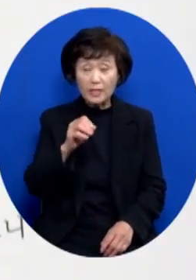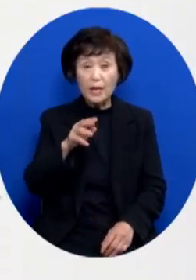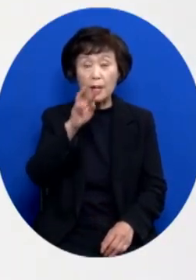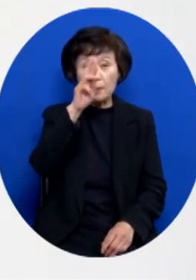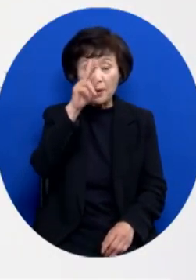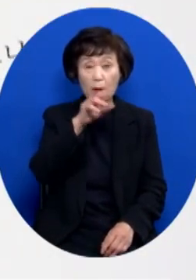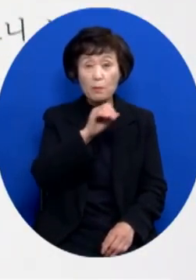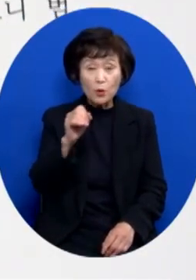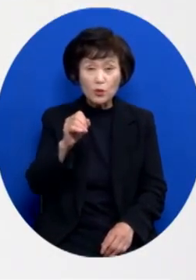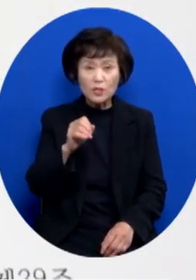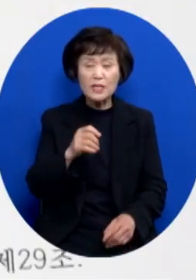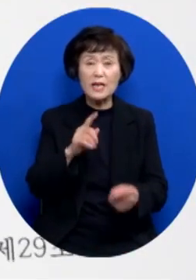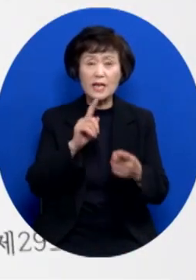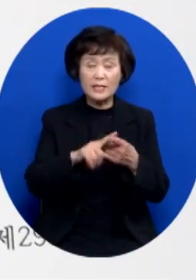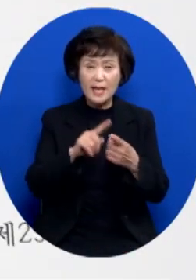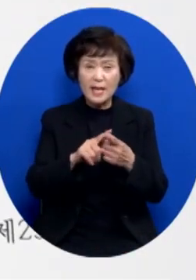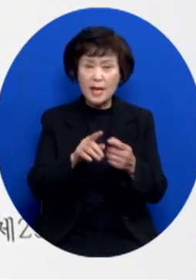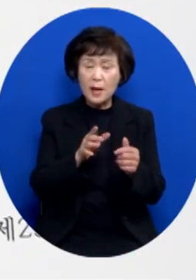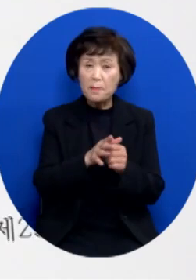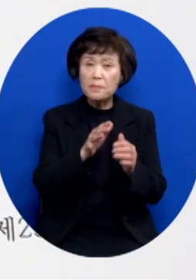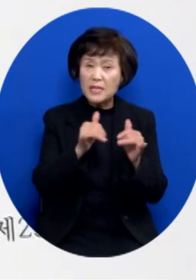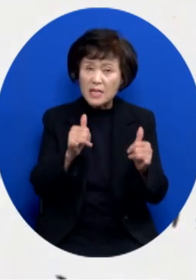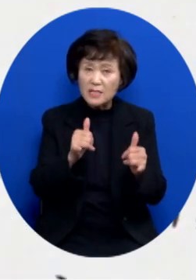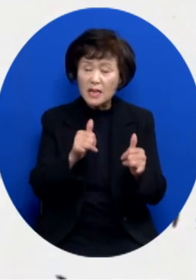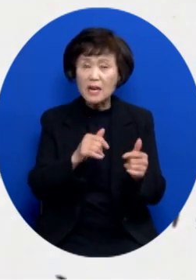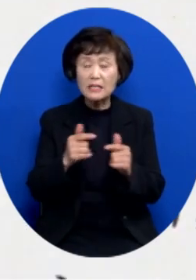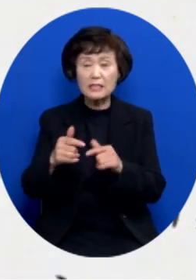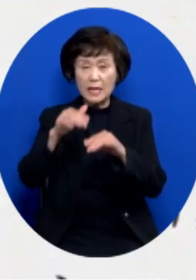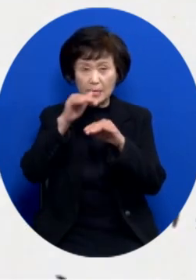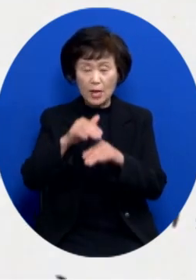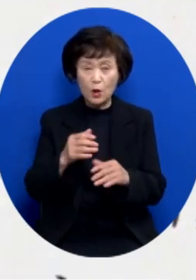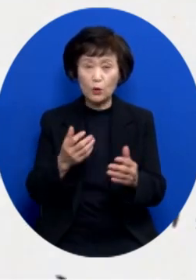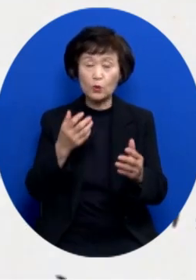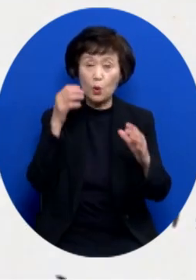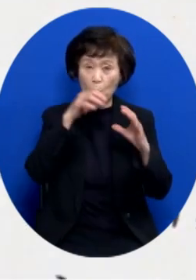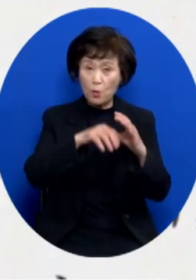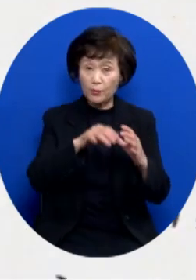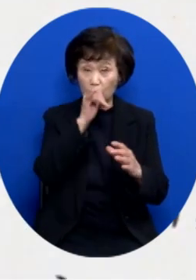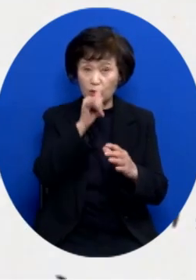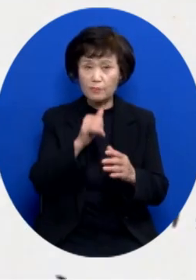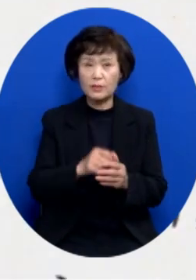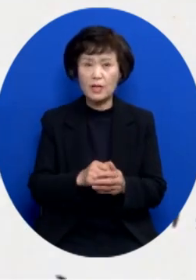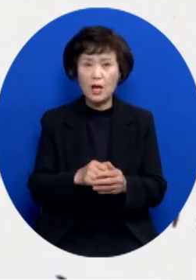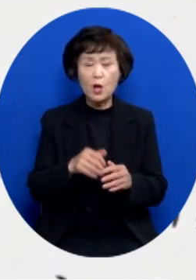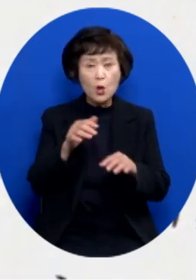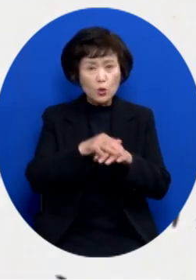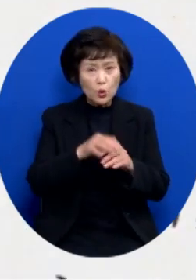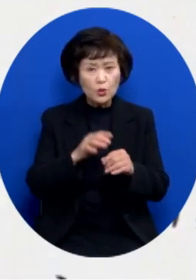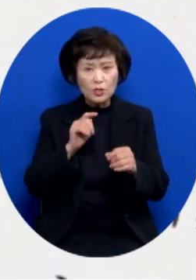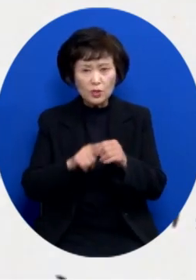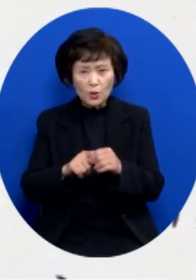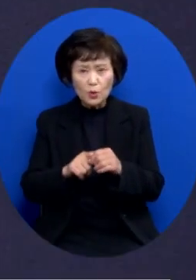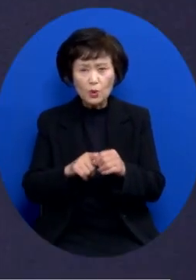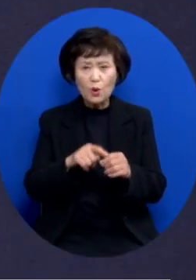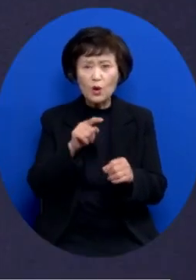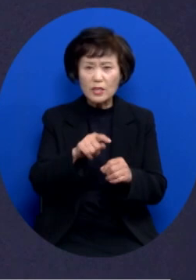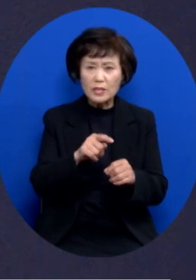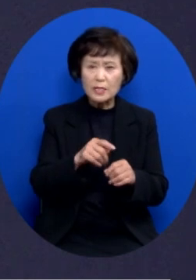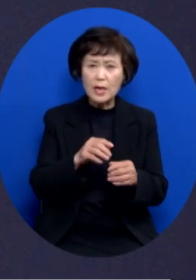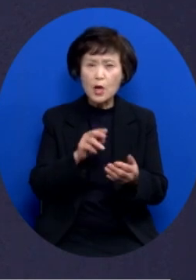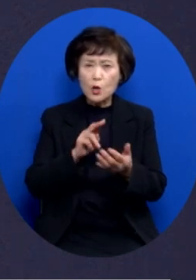성폭행 사건에 대한 진술이 들어있습니다. 사건을 조직적으로 은폐한 것으로 보이는 신천지 내부 정황도